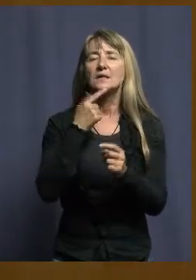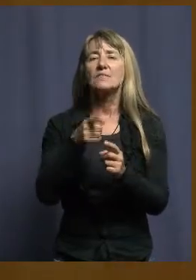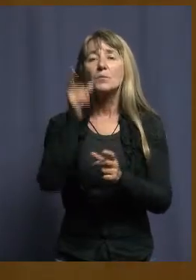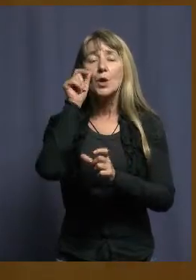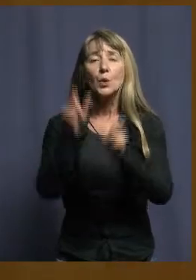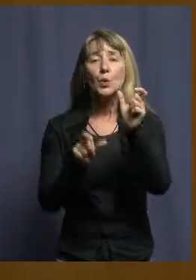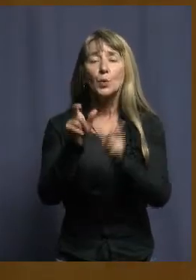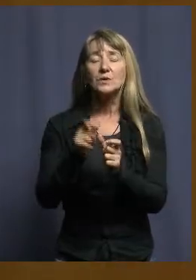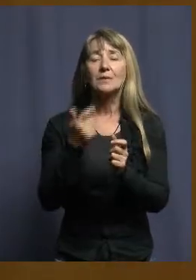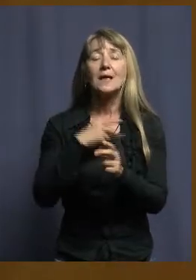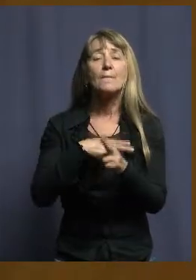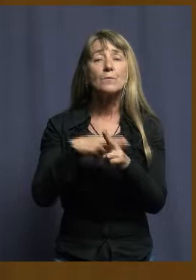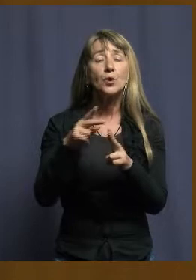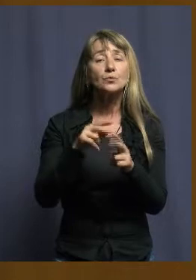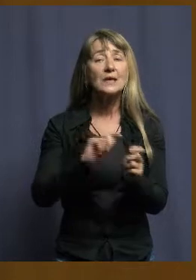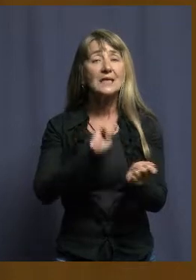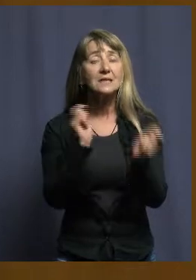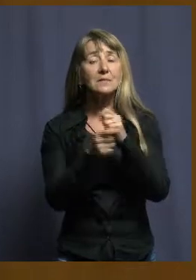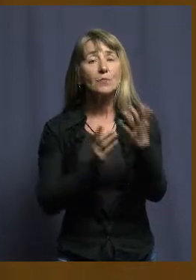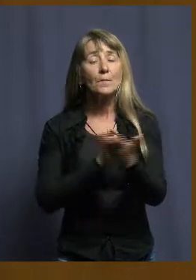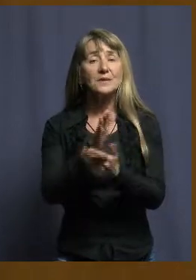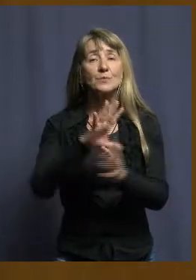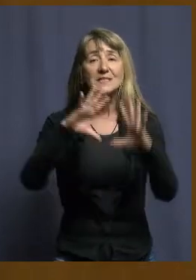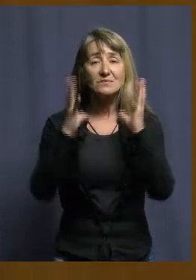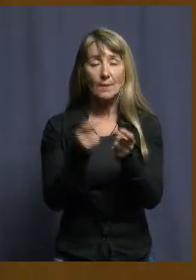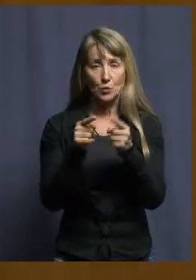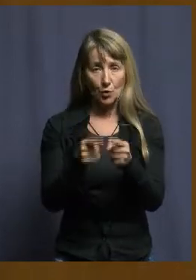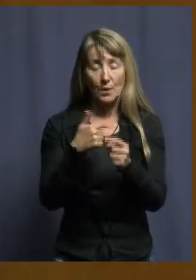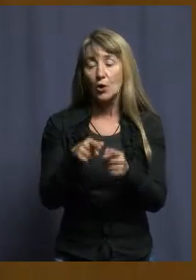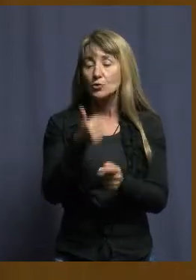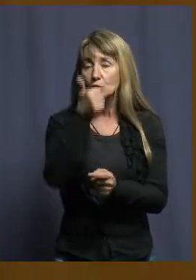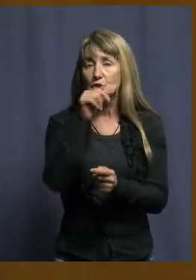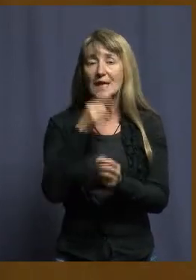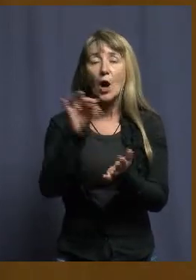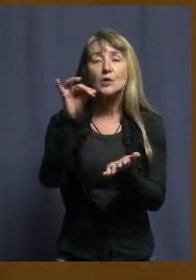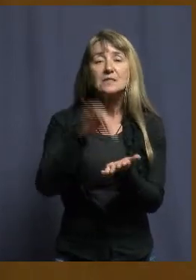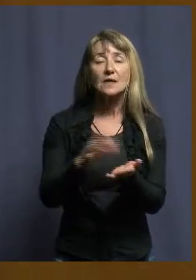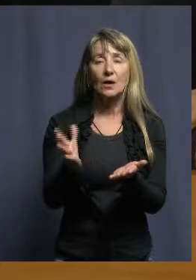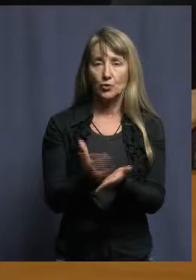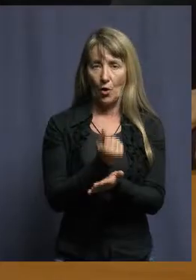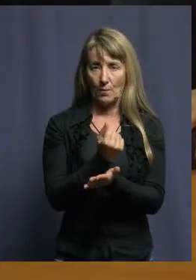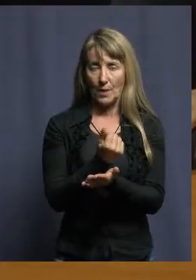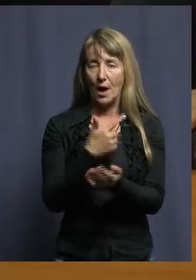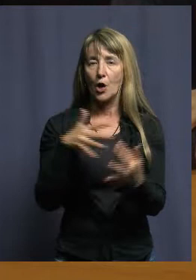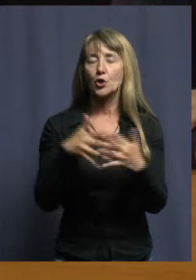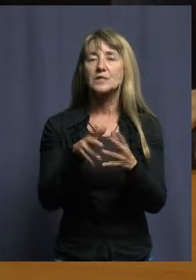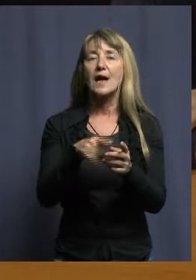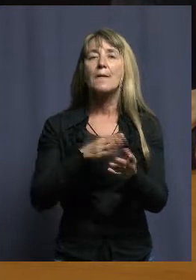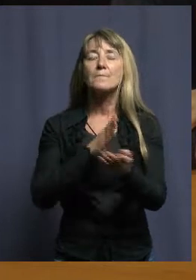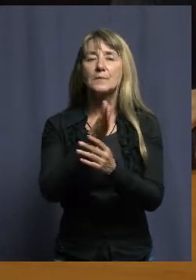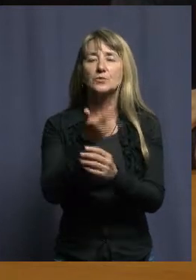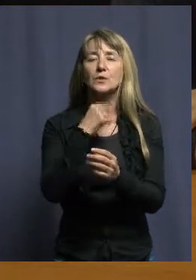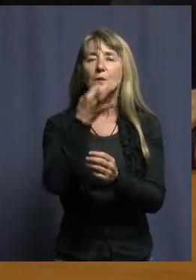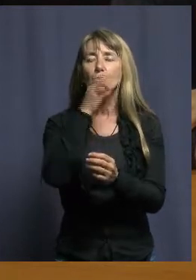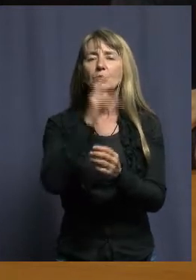Dakle, da potpuno izmenimo i pristup svemu tome i onome što se kao cilj dobija kroz taj pristup i da